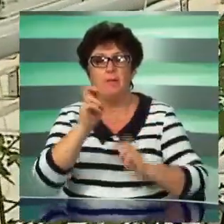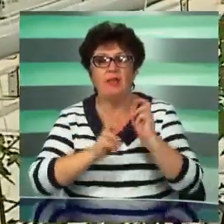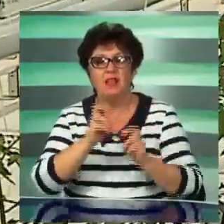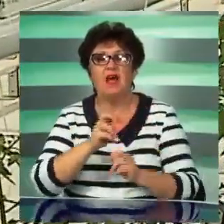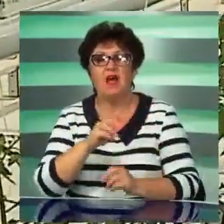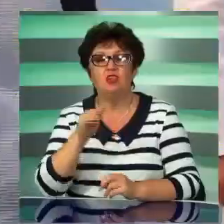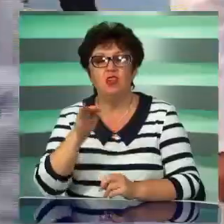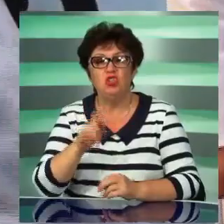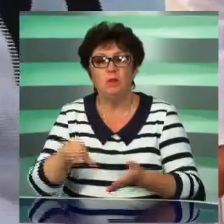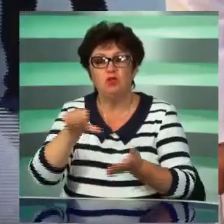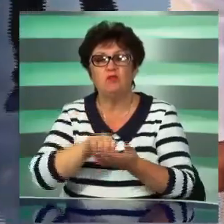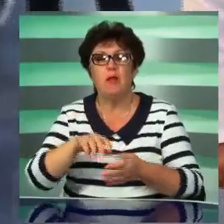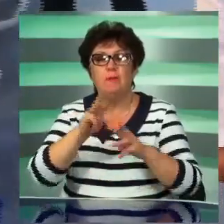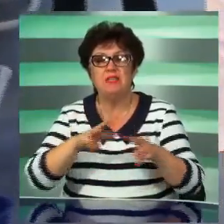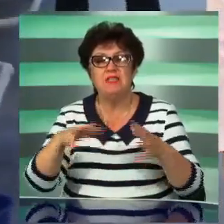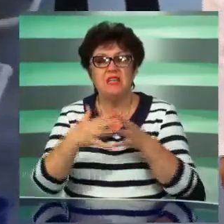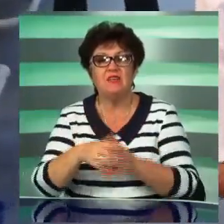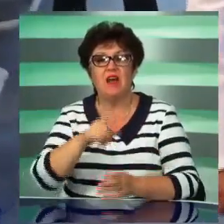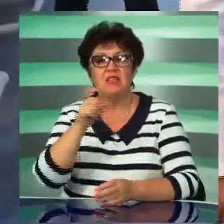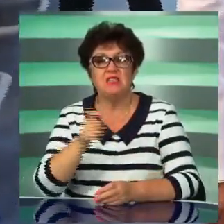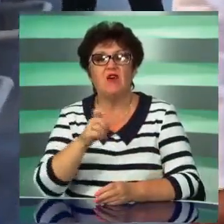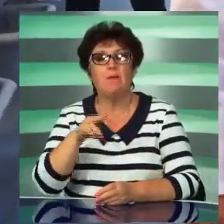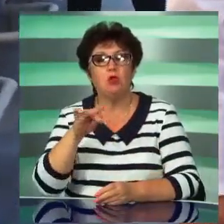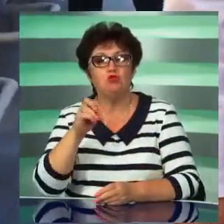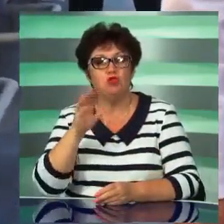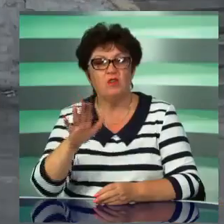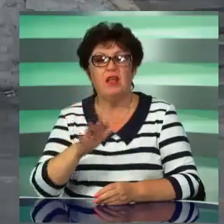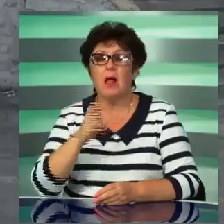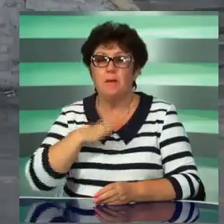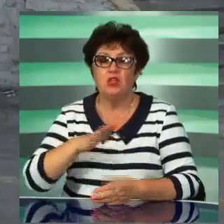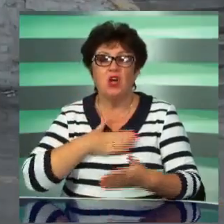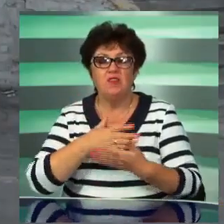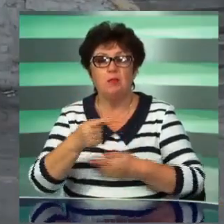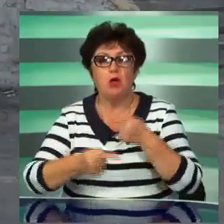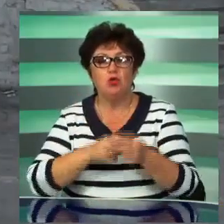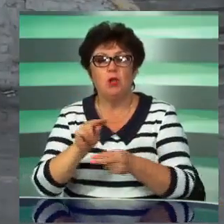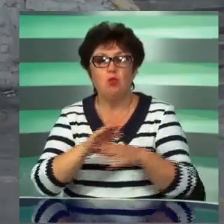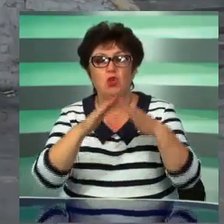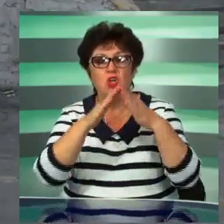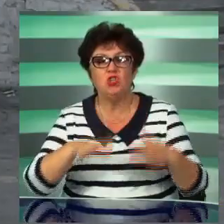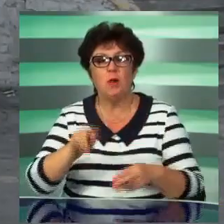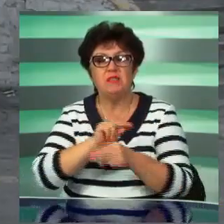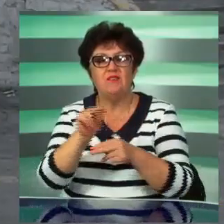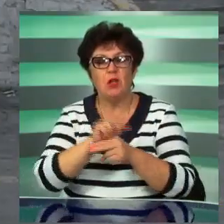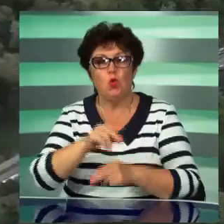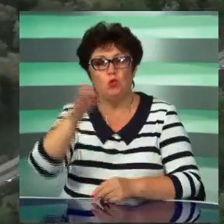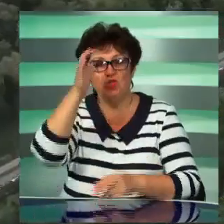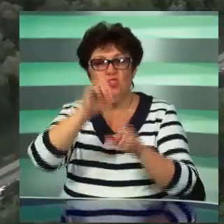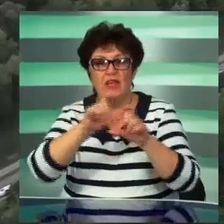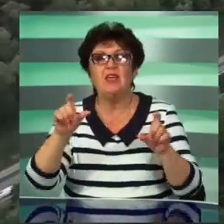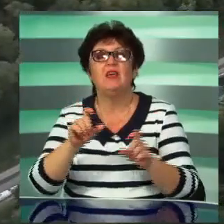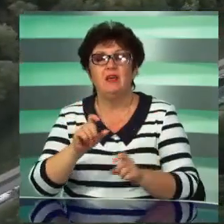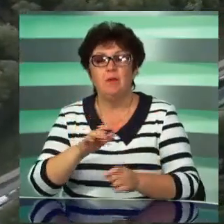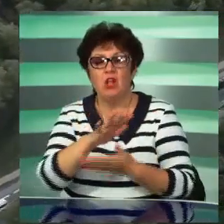Журиничах присутствовал министр сельского хозяйства России Дмитрий Патрушев. На Брянщине активно прошел ремонт крыш образовательных учреждений,